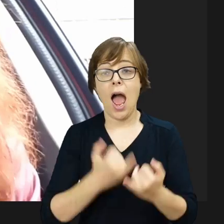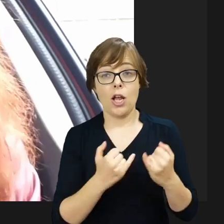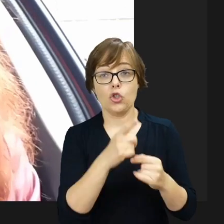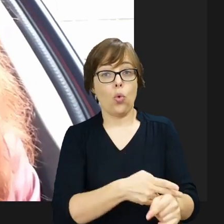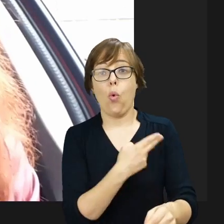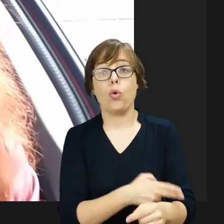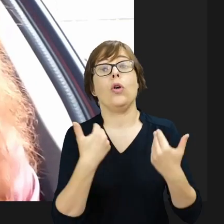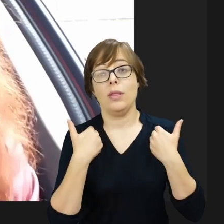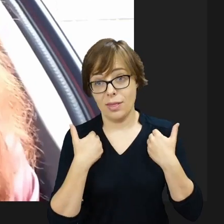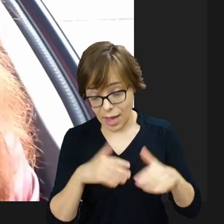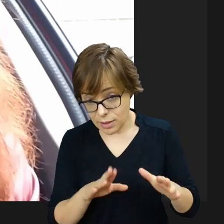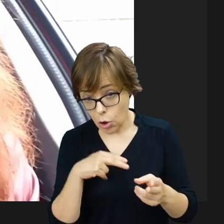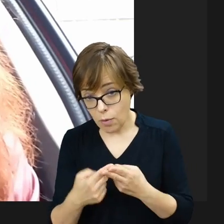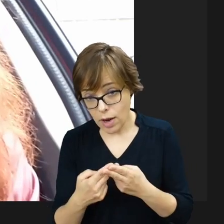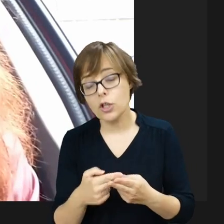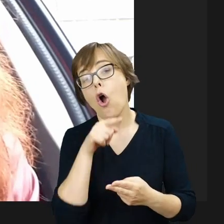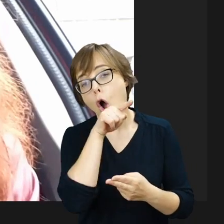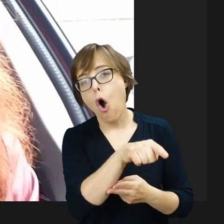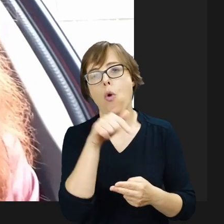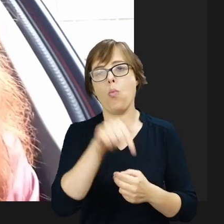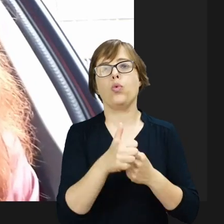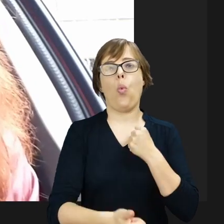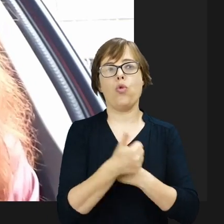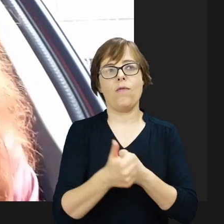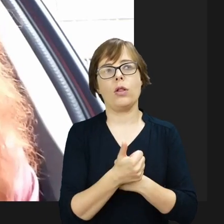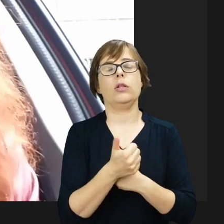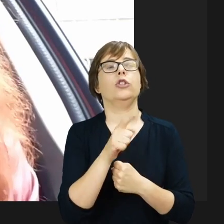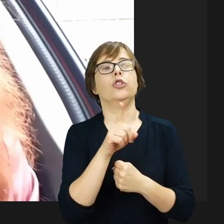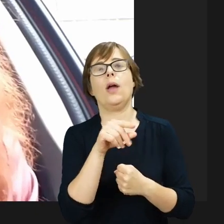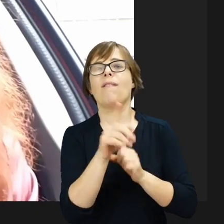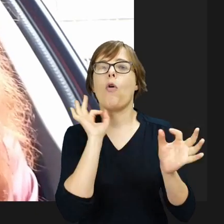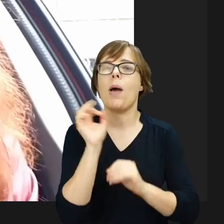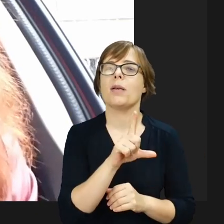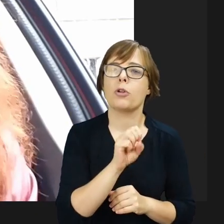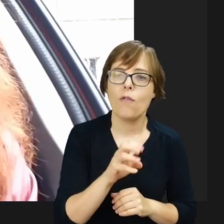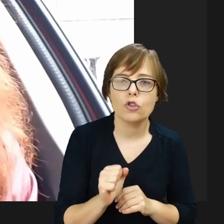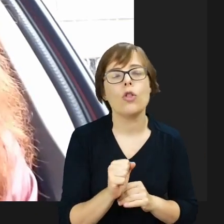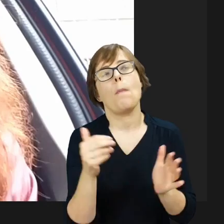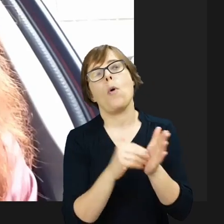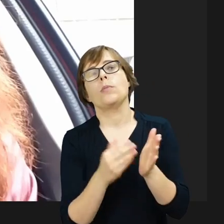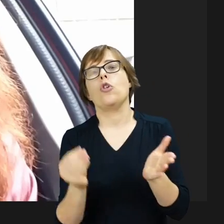jest przetworzona, że wymaga dodatkowych kosztów i tak dalej. Co do kosztów, teraz ostatnia rzecz,